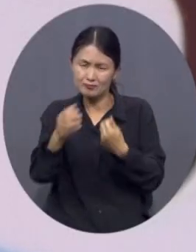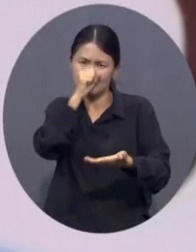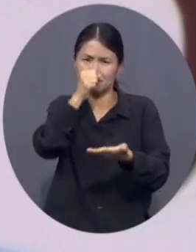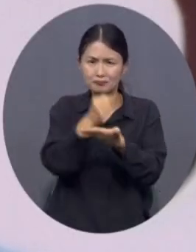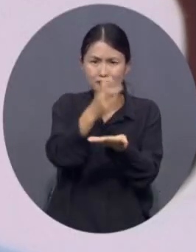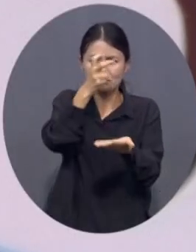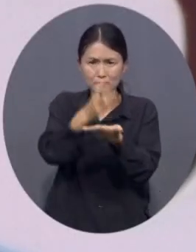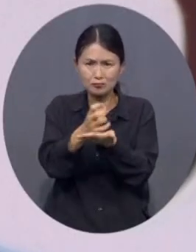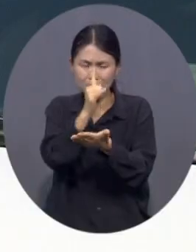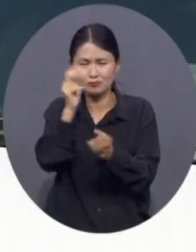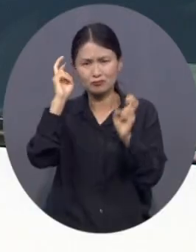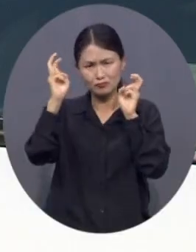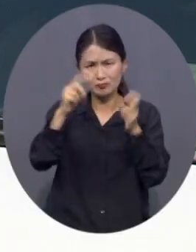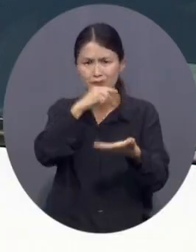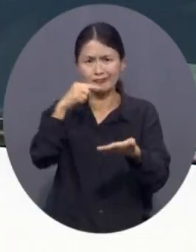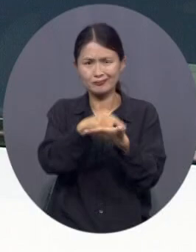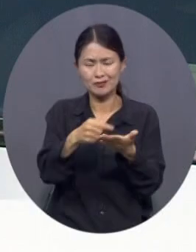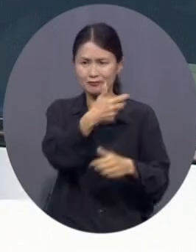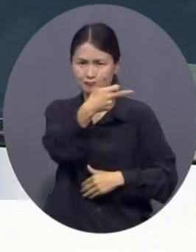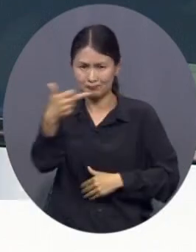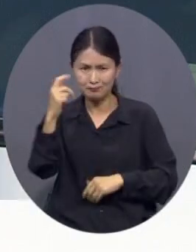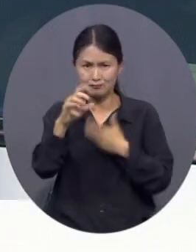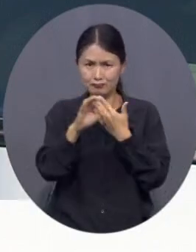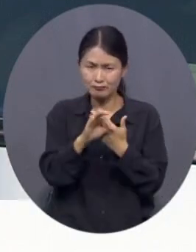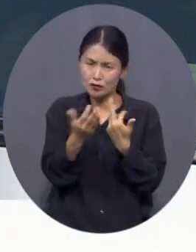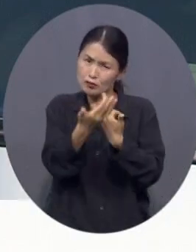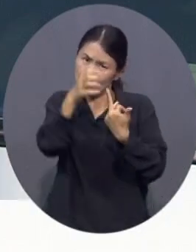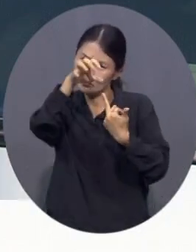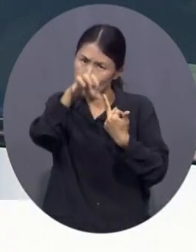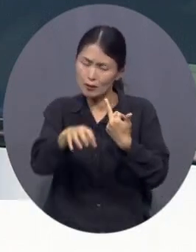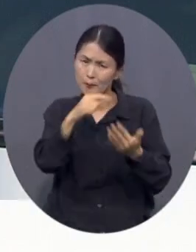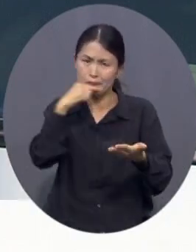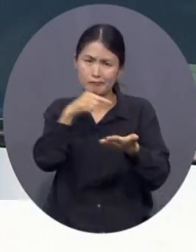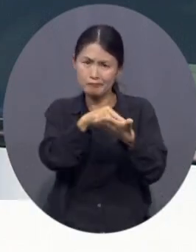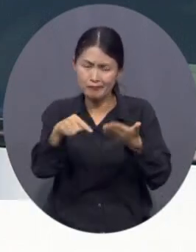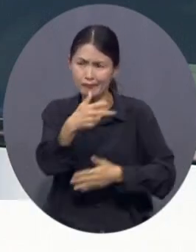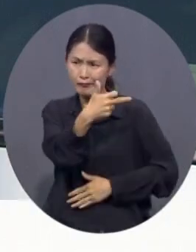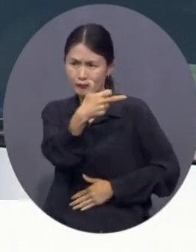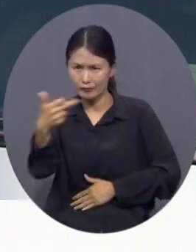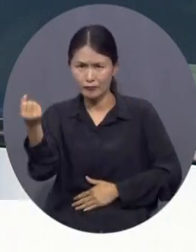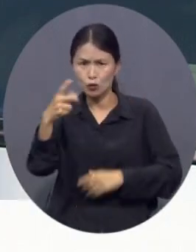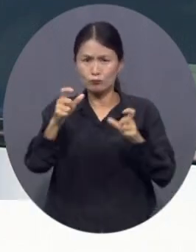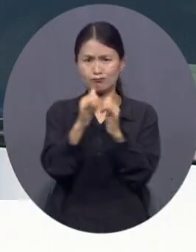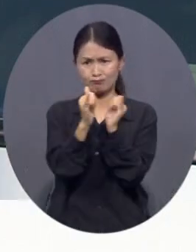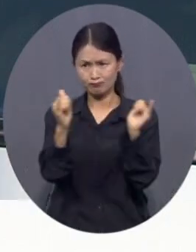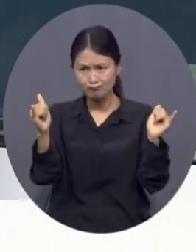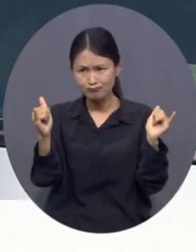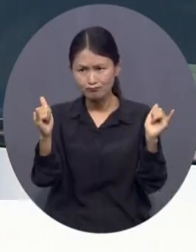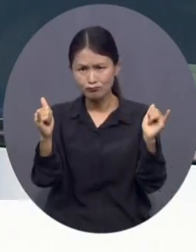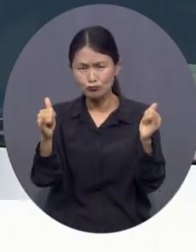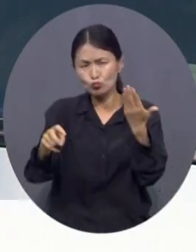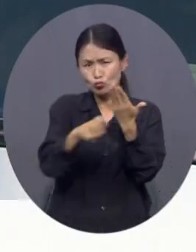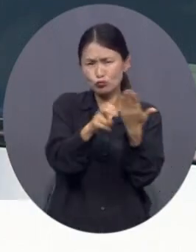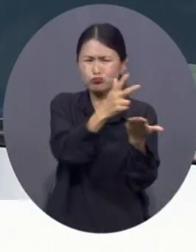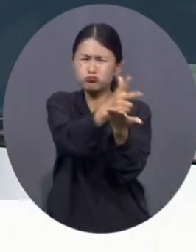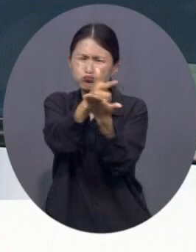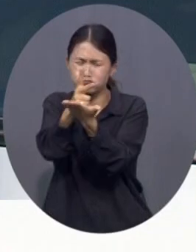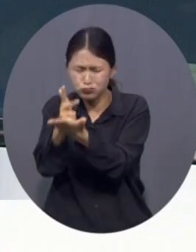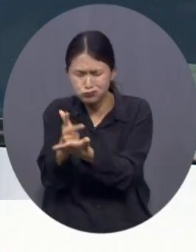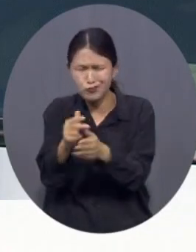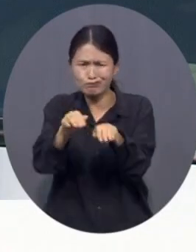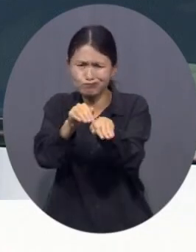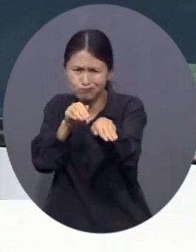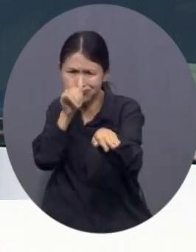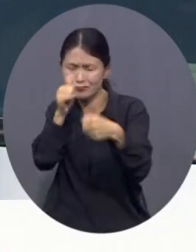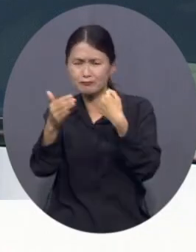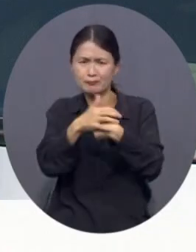피해를 보고 있습니다. 도내 업체의 매출 피해와 그다음에 도민들의 불법 주차 및 교통체증으로